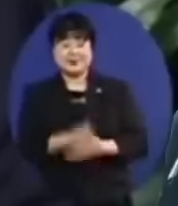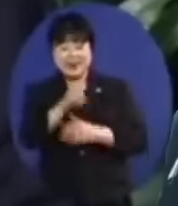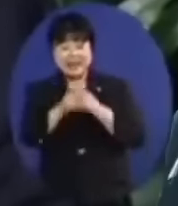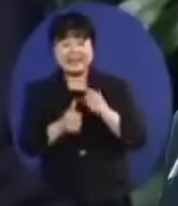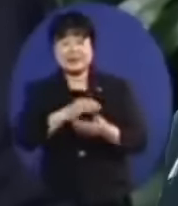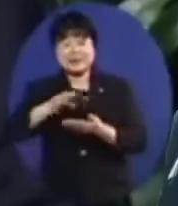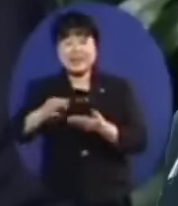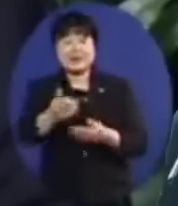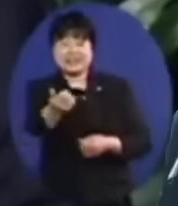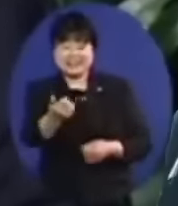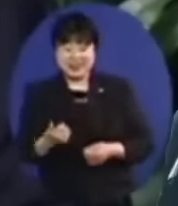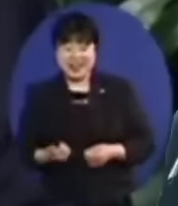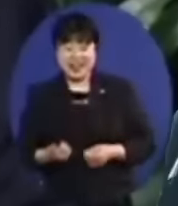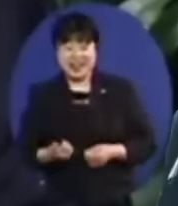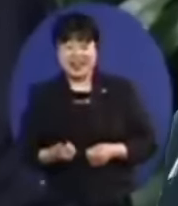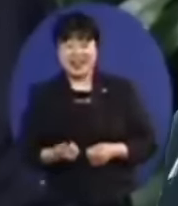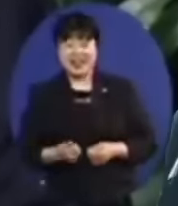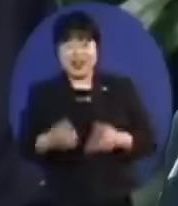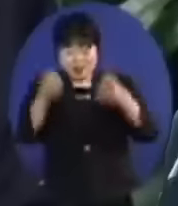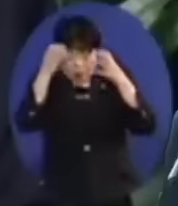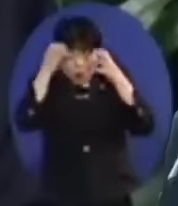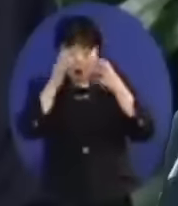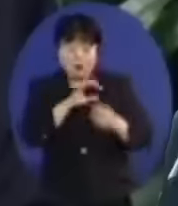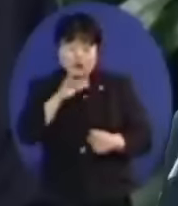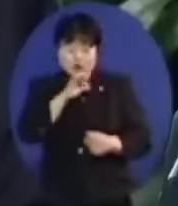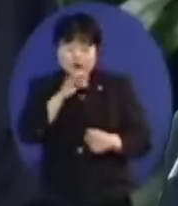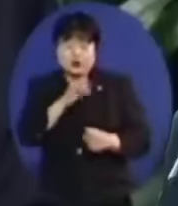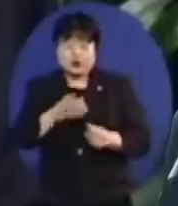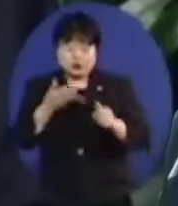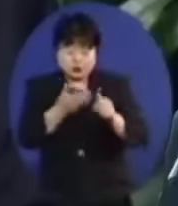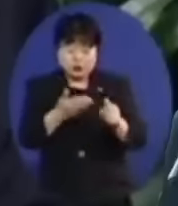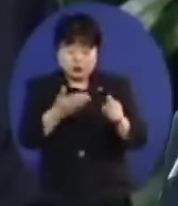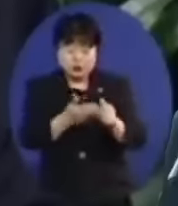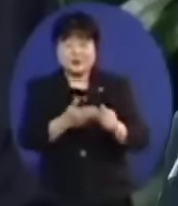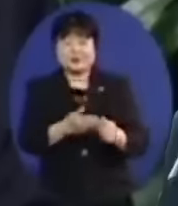하나님이 사용할 때 굉장히 고통을 주십니다.